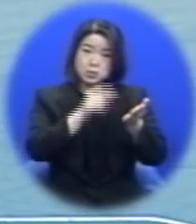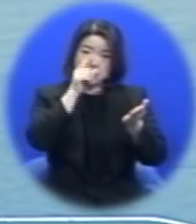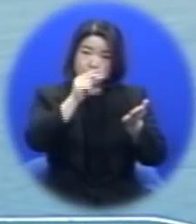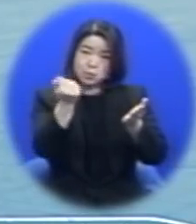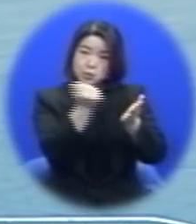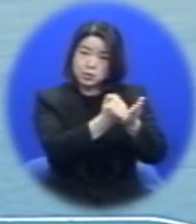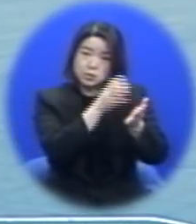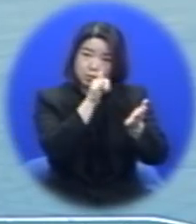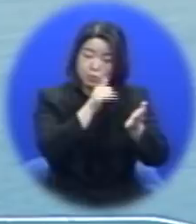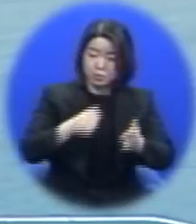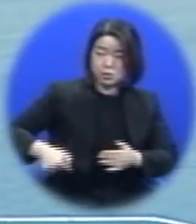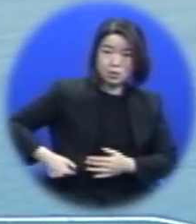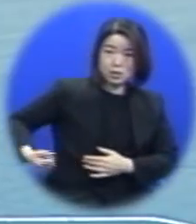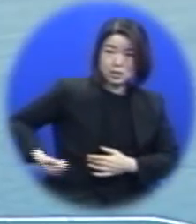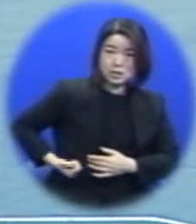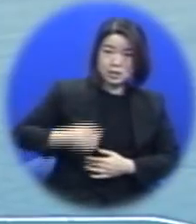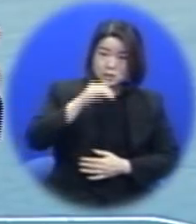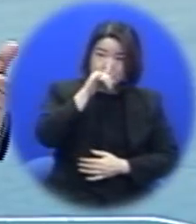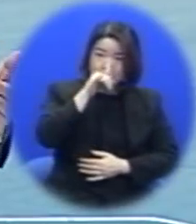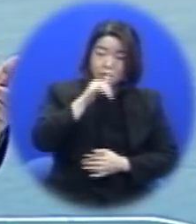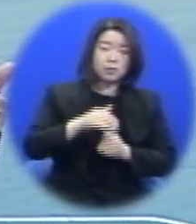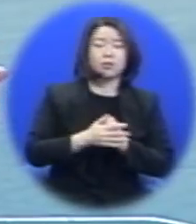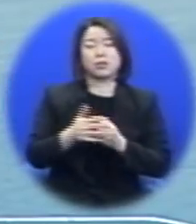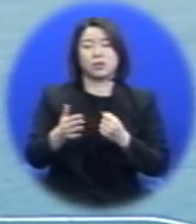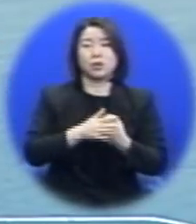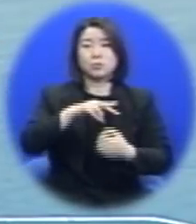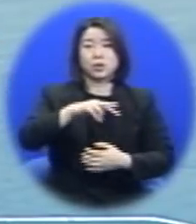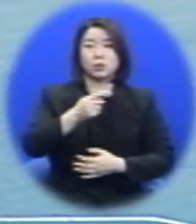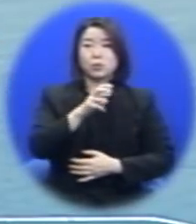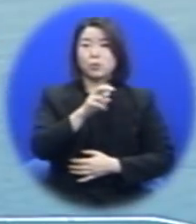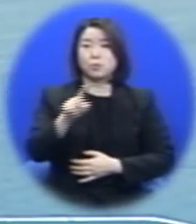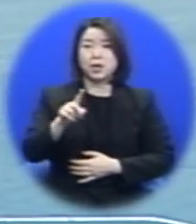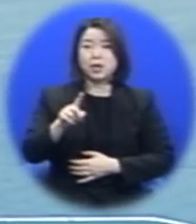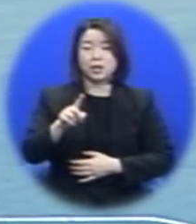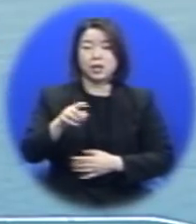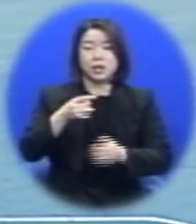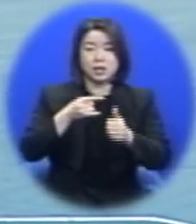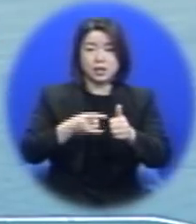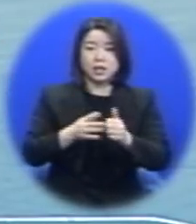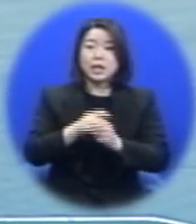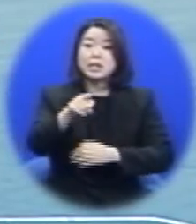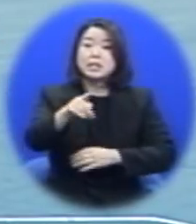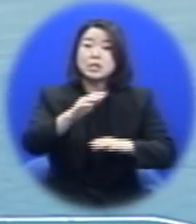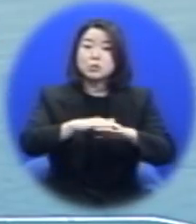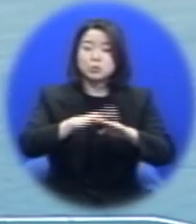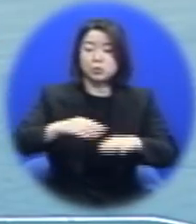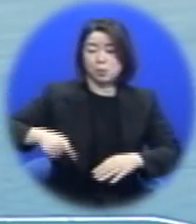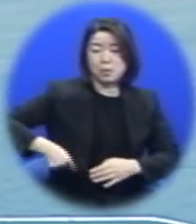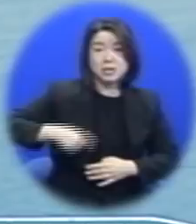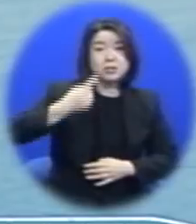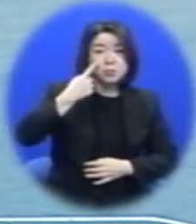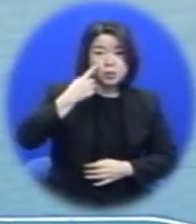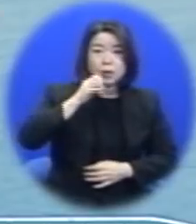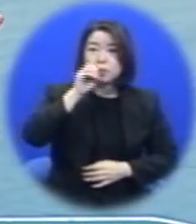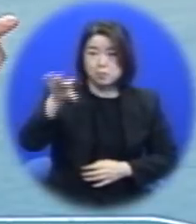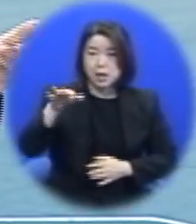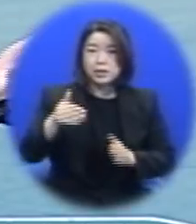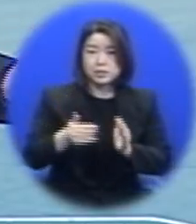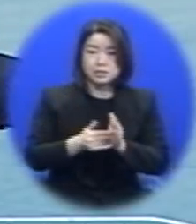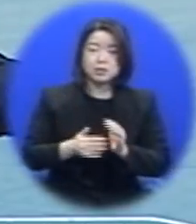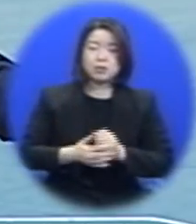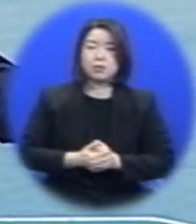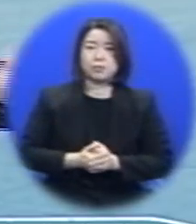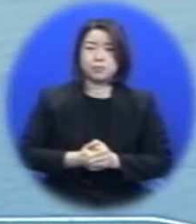옆구리에 창자국이 있었습니다. 그래서 도마에게 내 손으로 만져보라고 했지 않습니까? 우리가